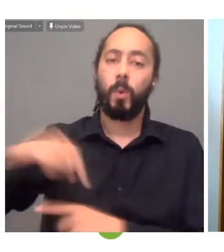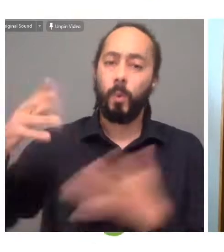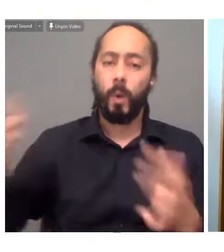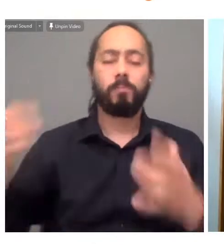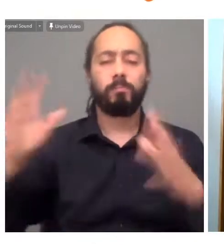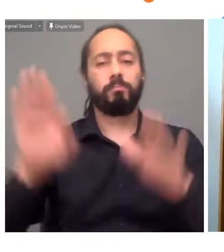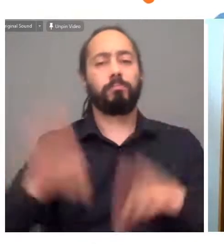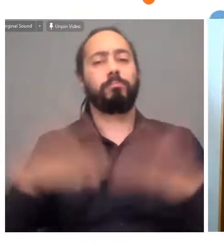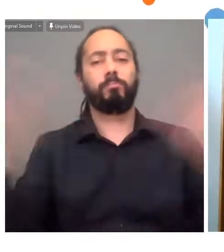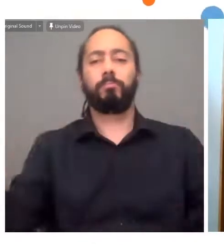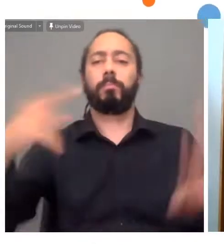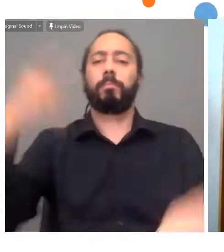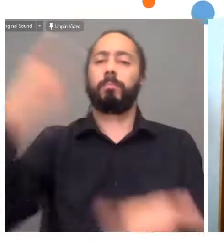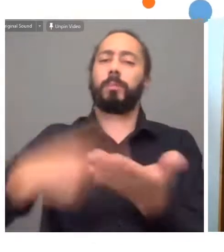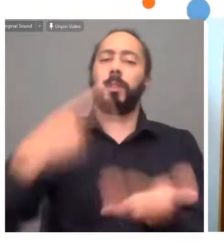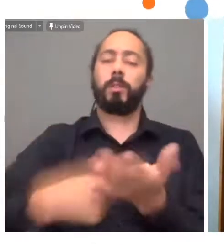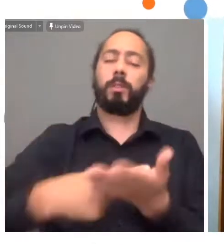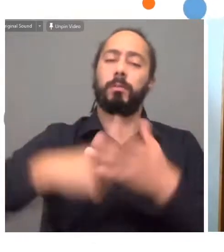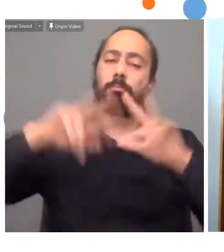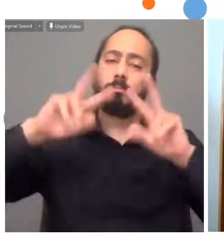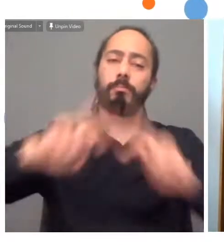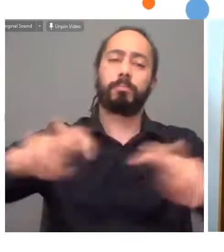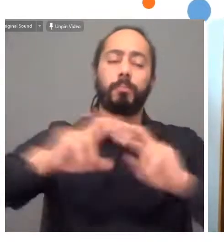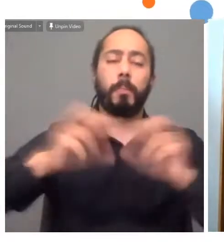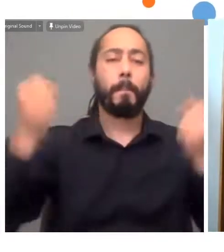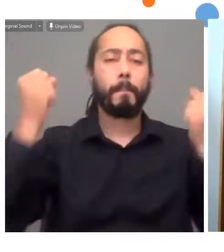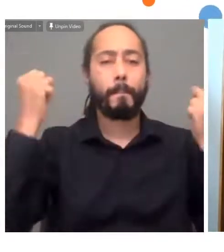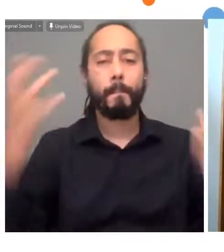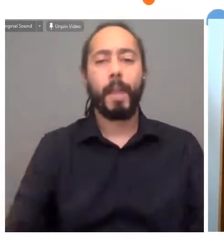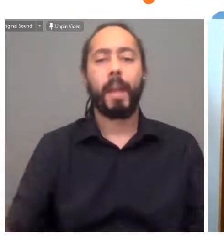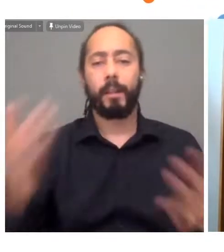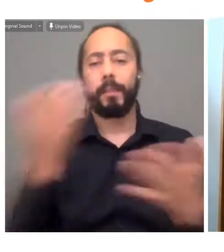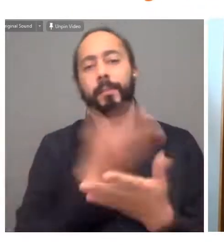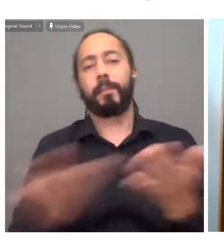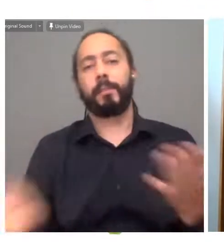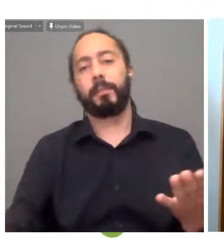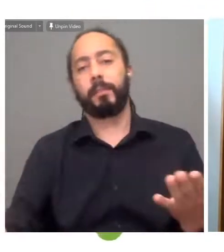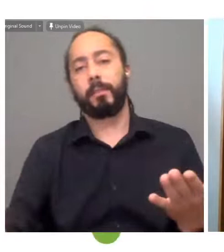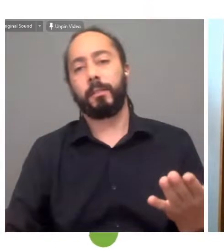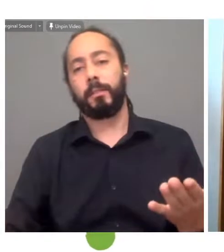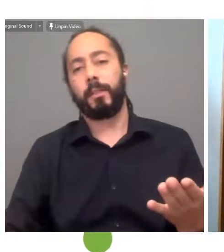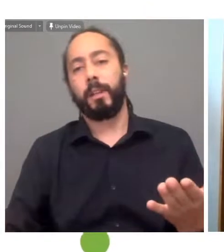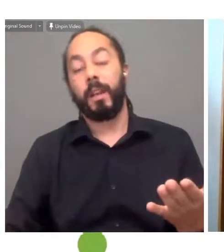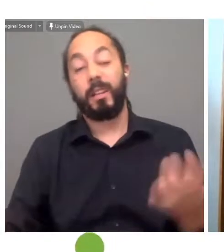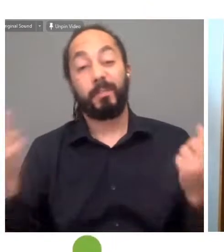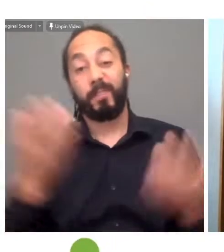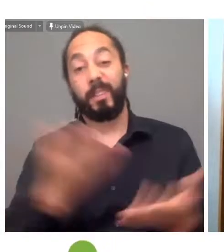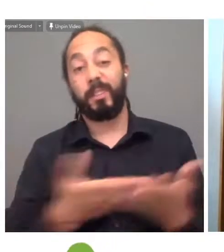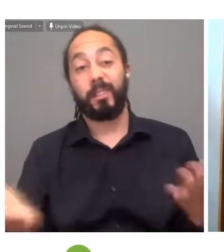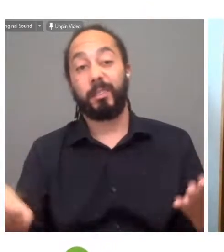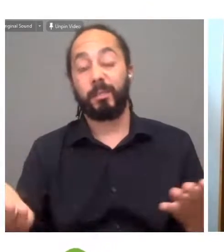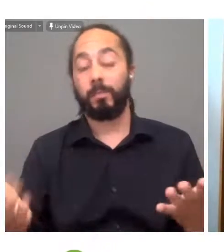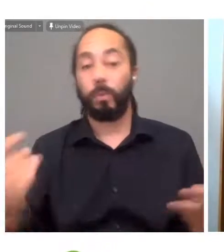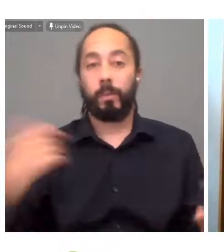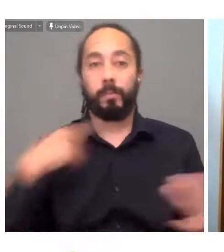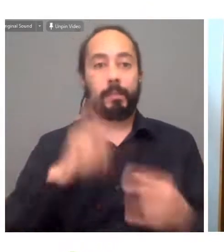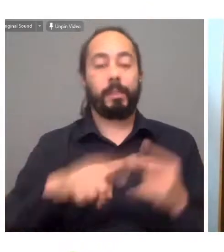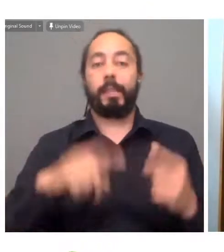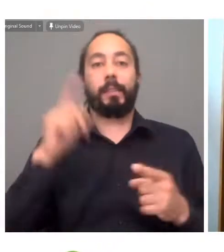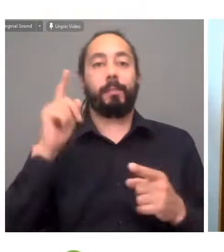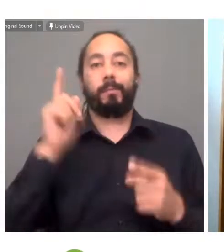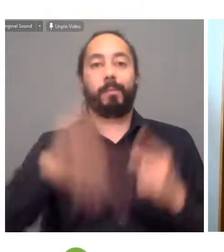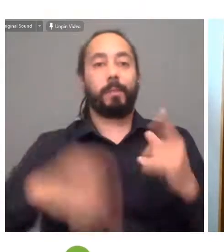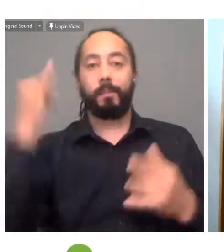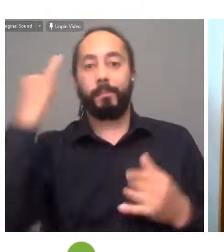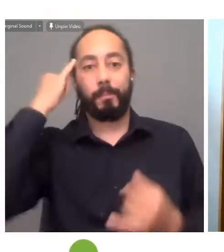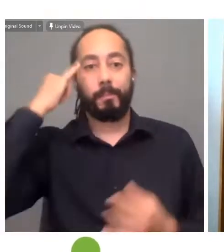fédéral dans des secteurs comme celui des arts et de la culture, secteur social, la question